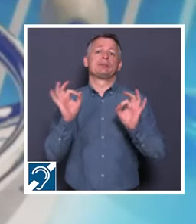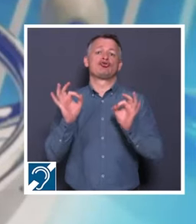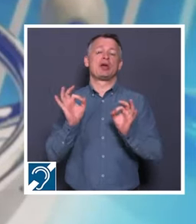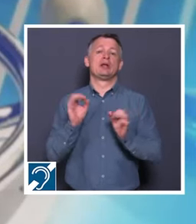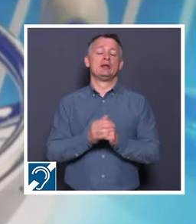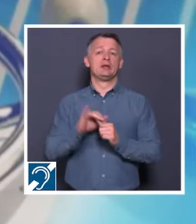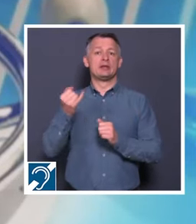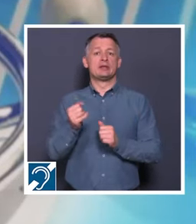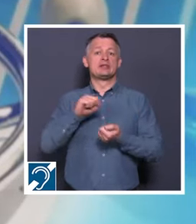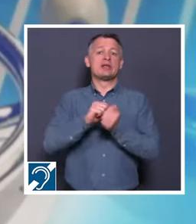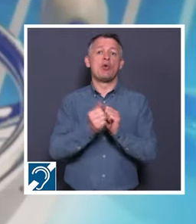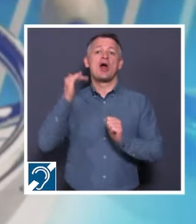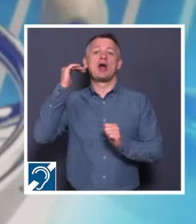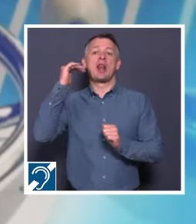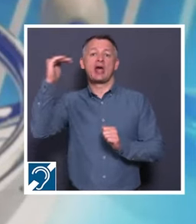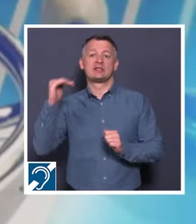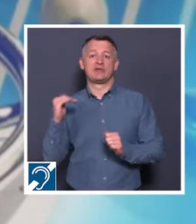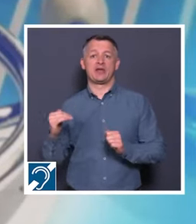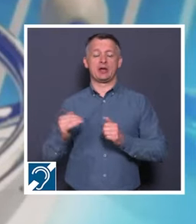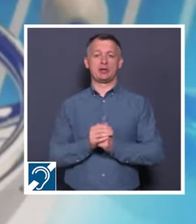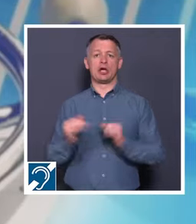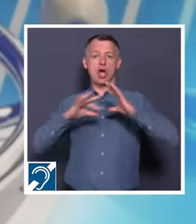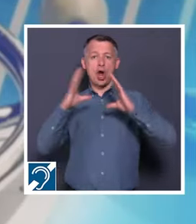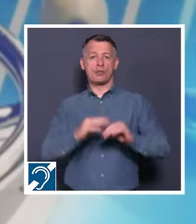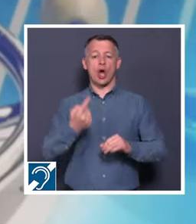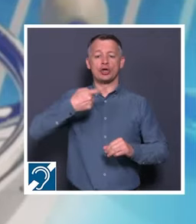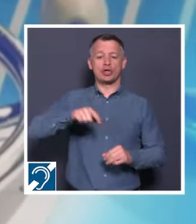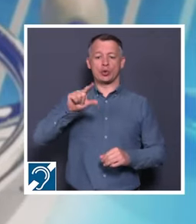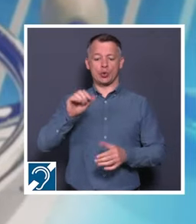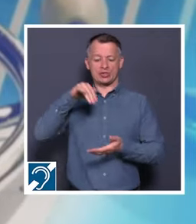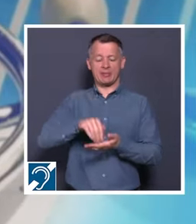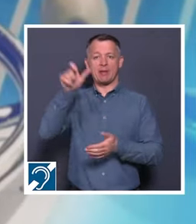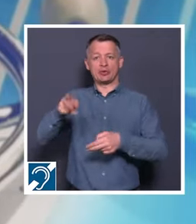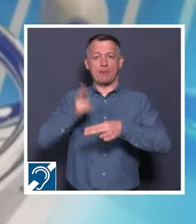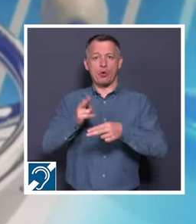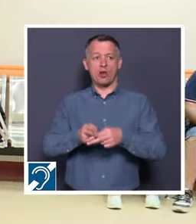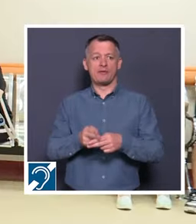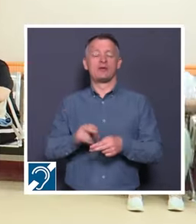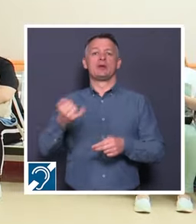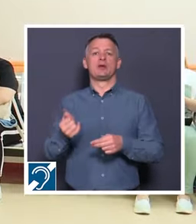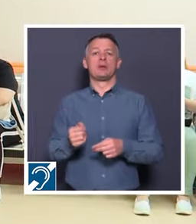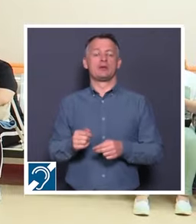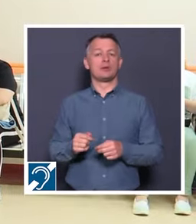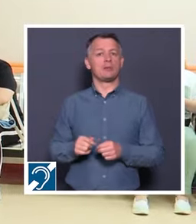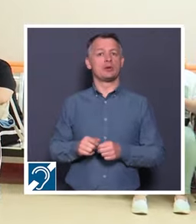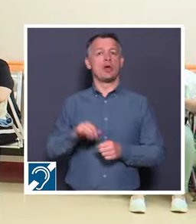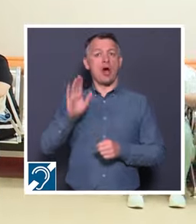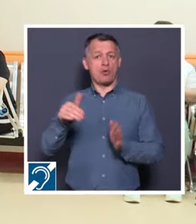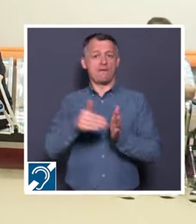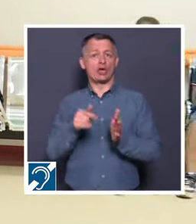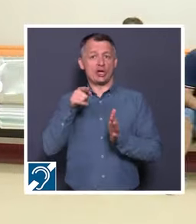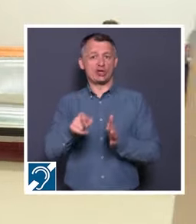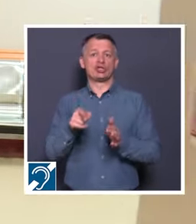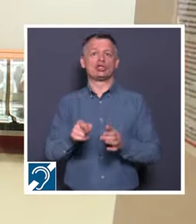pe anumite patologii. În România sunt 120.000 de pacienți oncologici anual și au nevoie de acest concediu medical